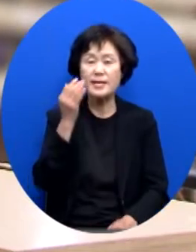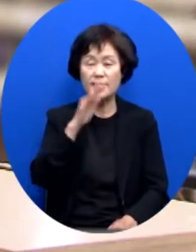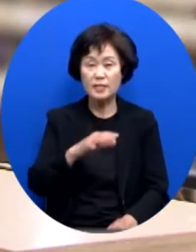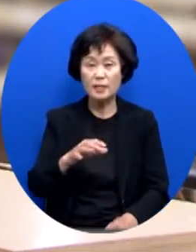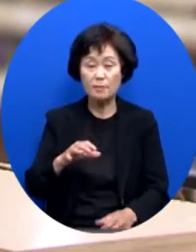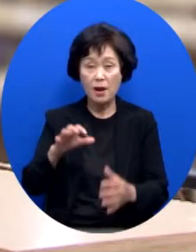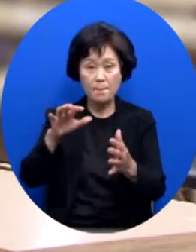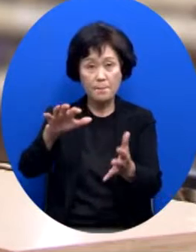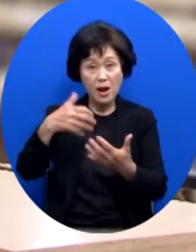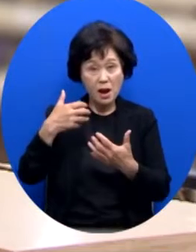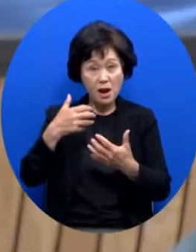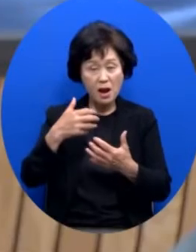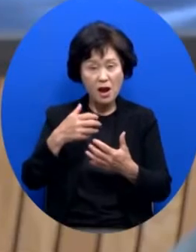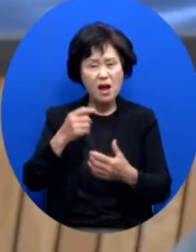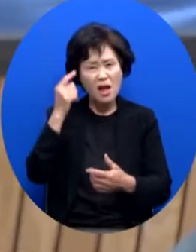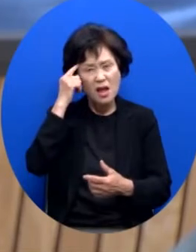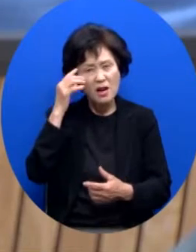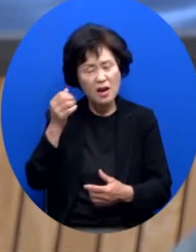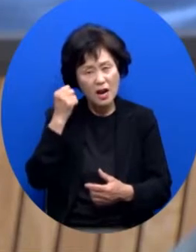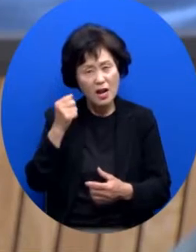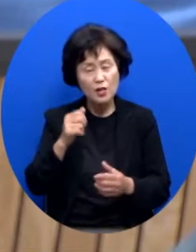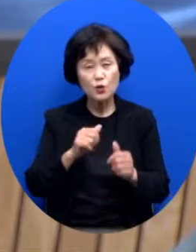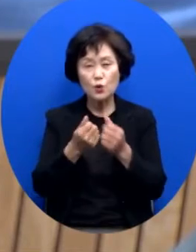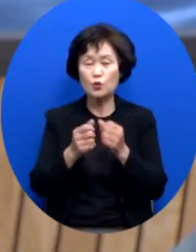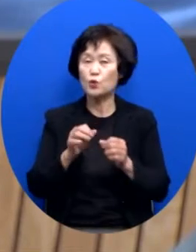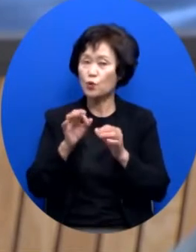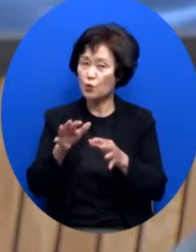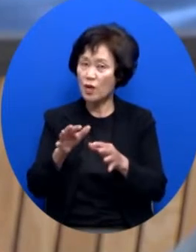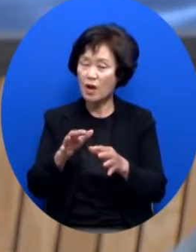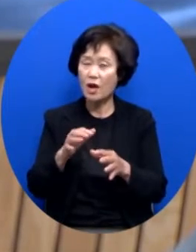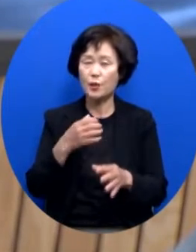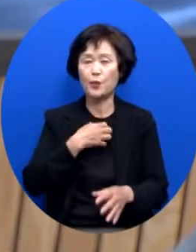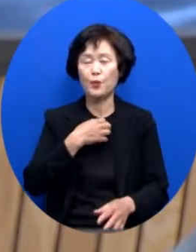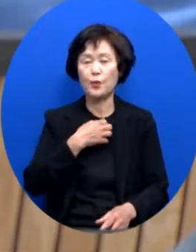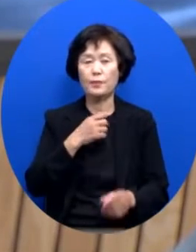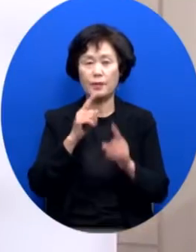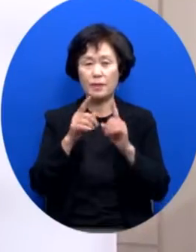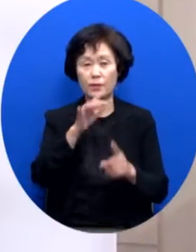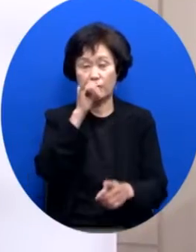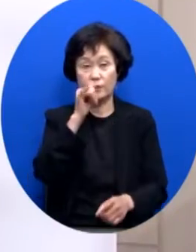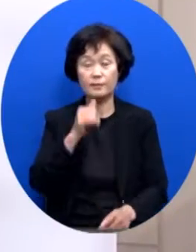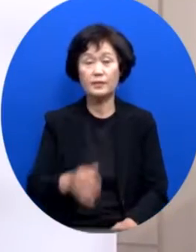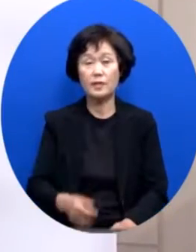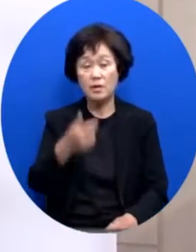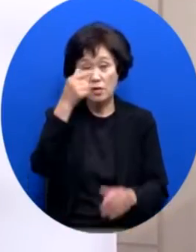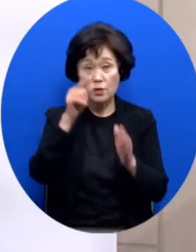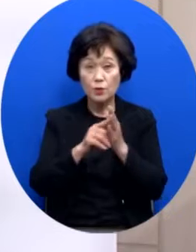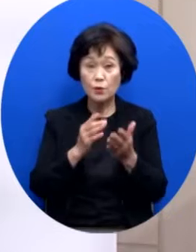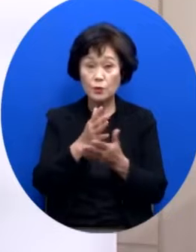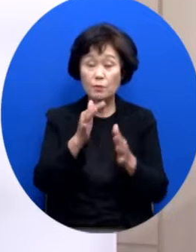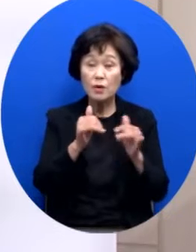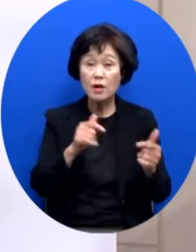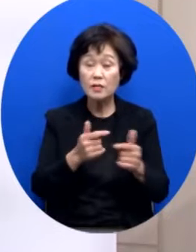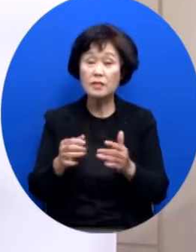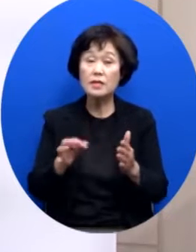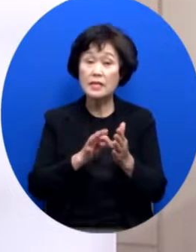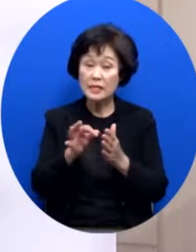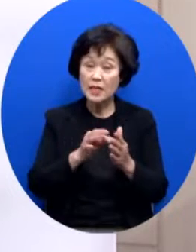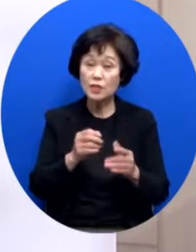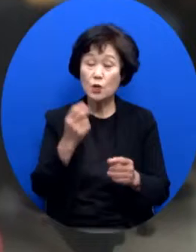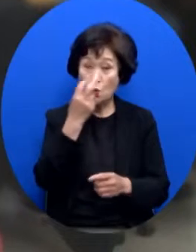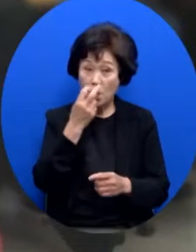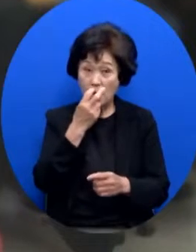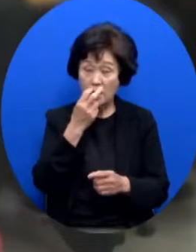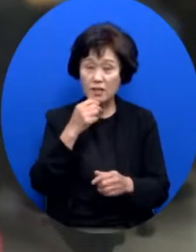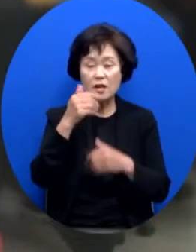접근하는 것은 성경적 경제관 에반 한다는 지적도 있습니다 기록 경제 전문가들은 재정 관리에 있어 성경의 청지기